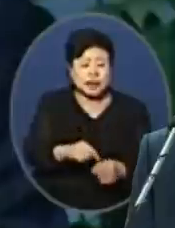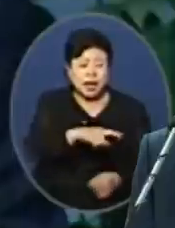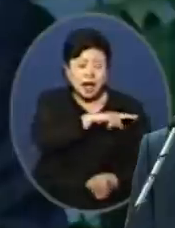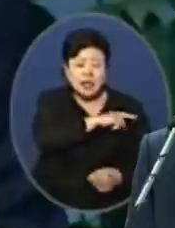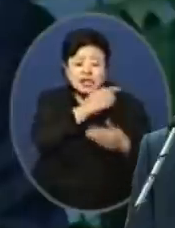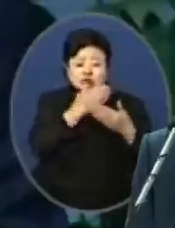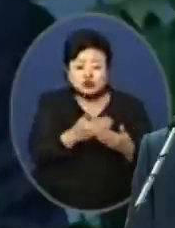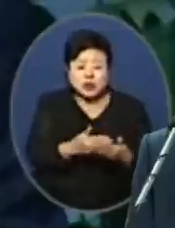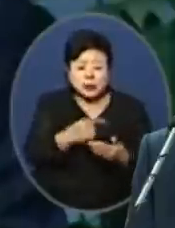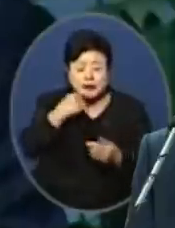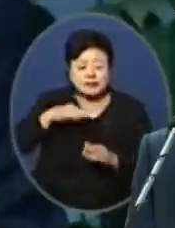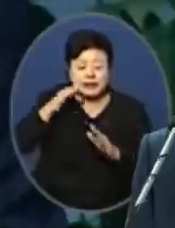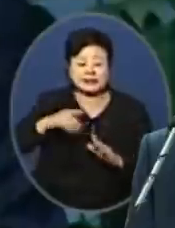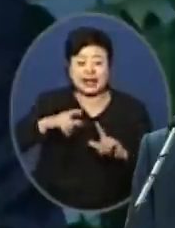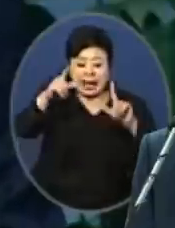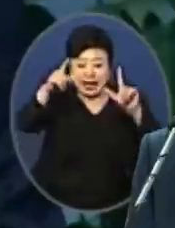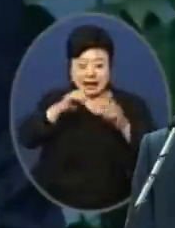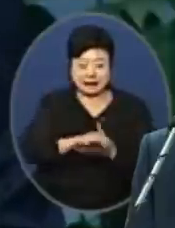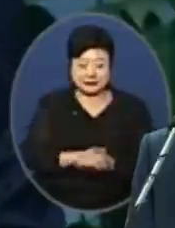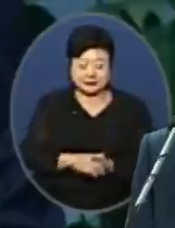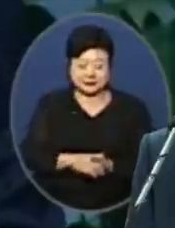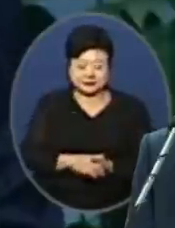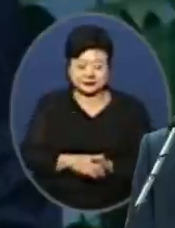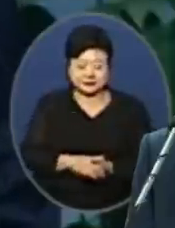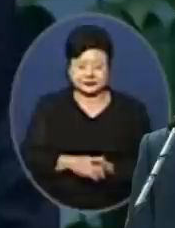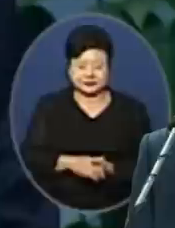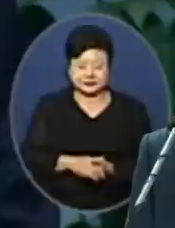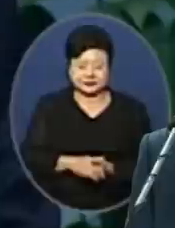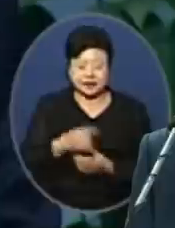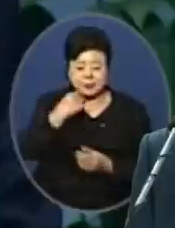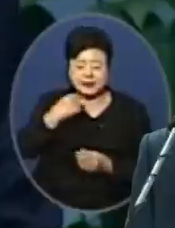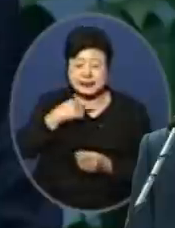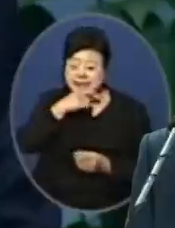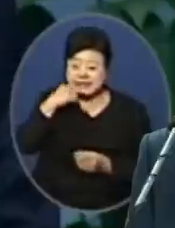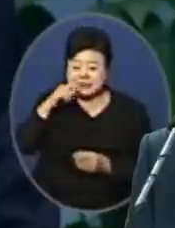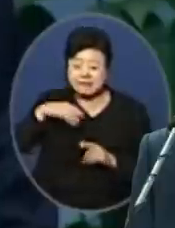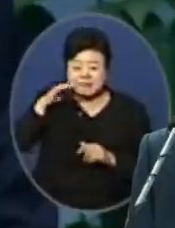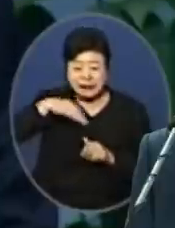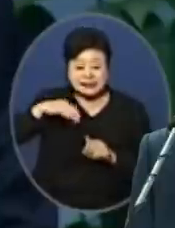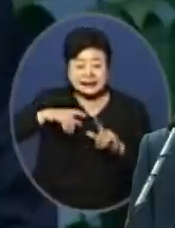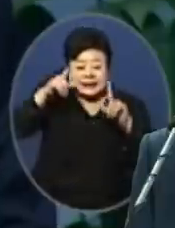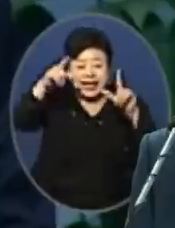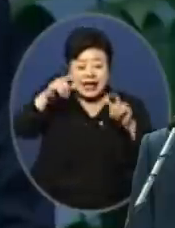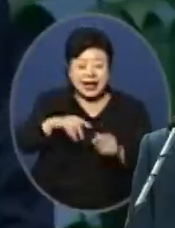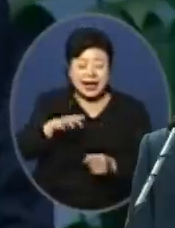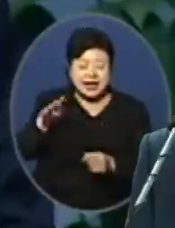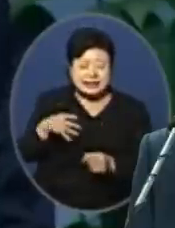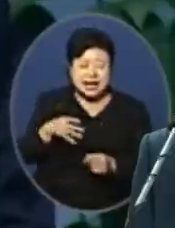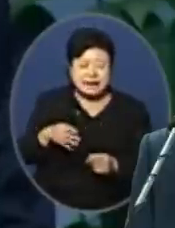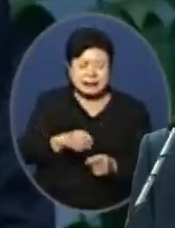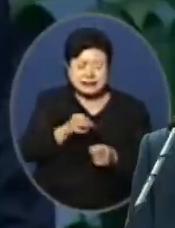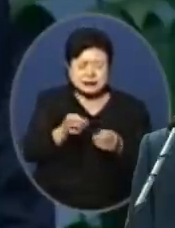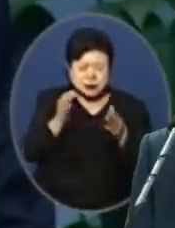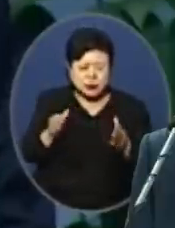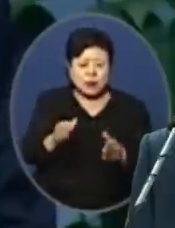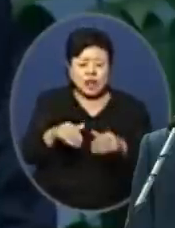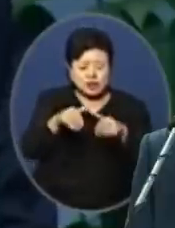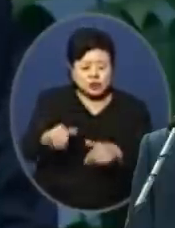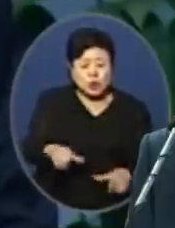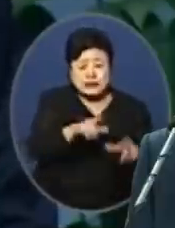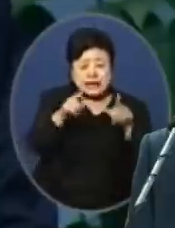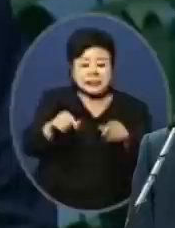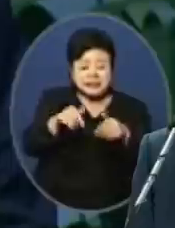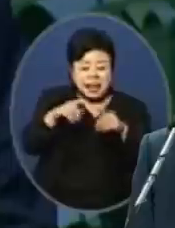가장 중요한 것이 유월절인 것입니다. 그 유월절이 430년 동안 종살이 하던 애굽에서